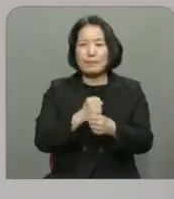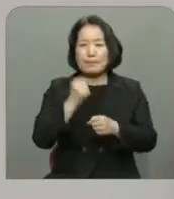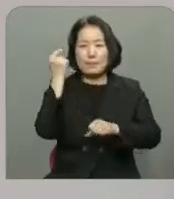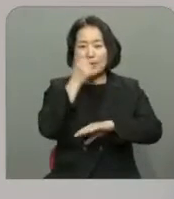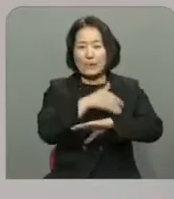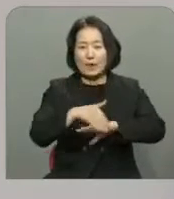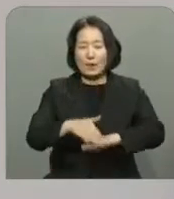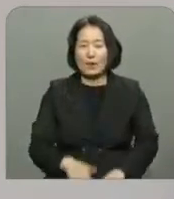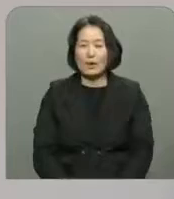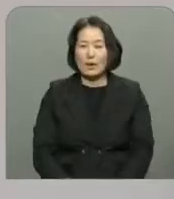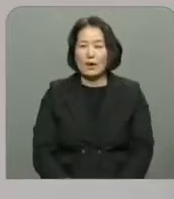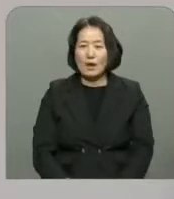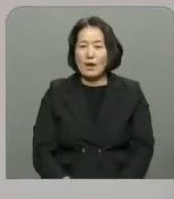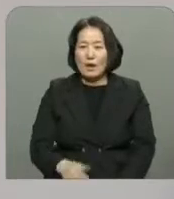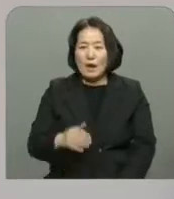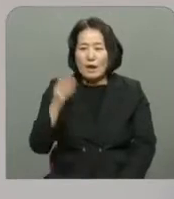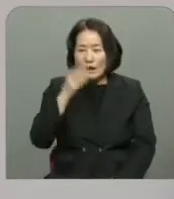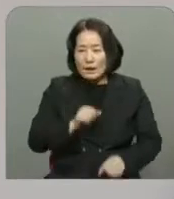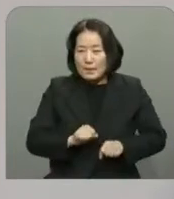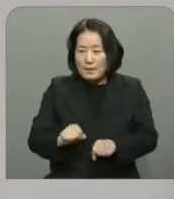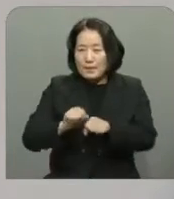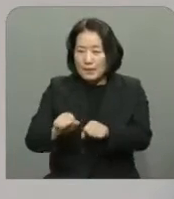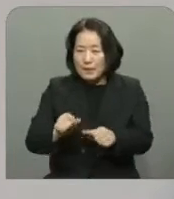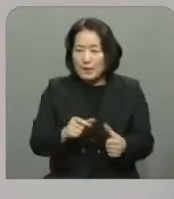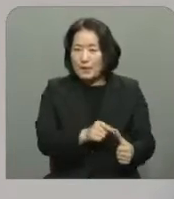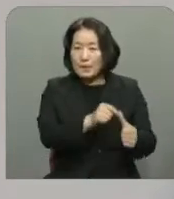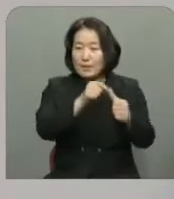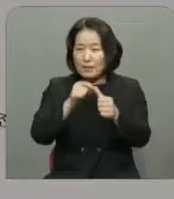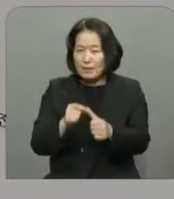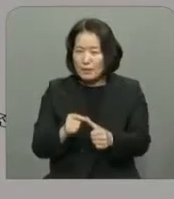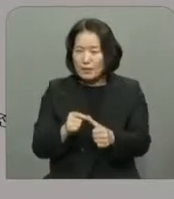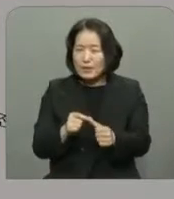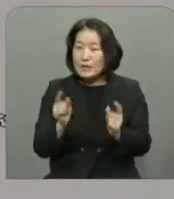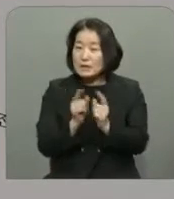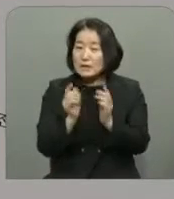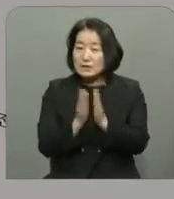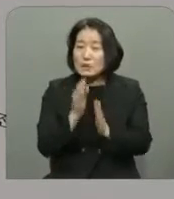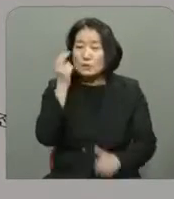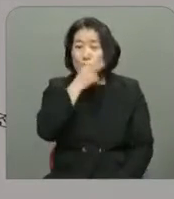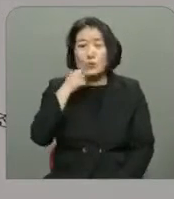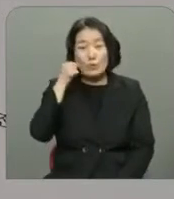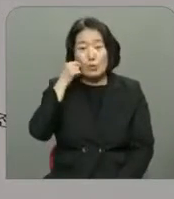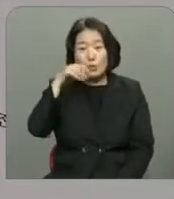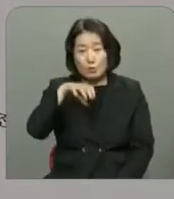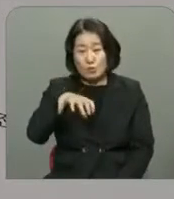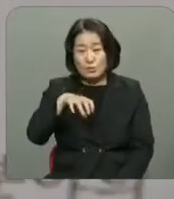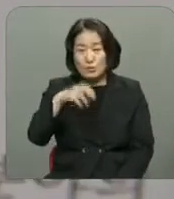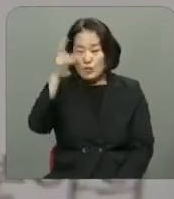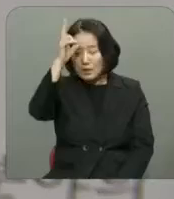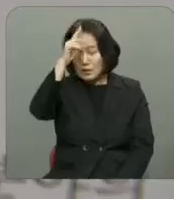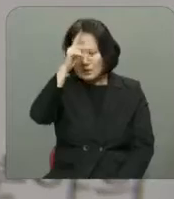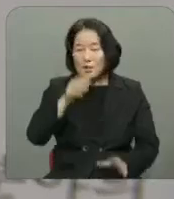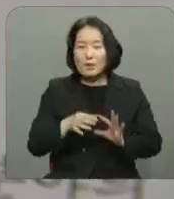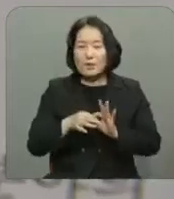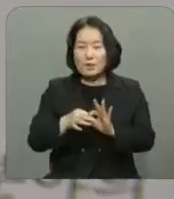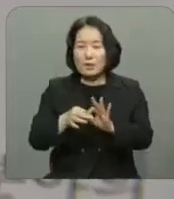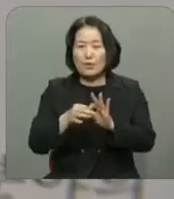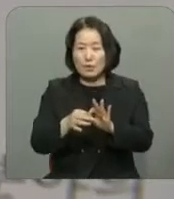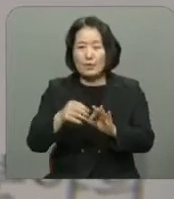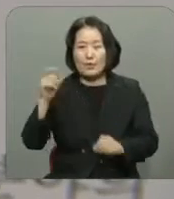최근 불거진 환경관리 온 채용비리 의혹 등 직접적인 조사가 어려운 사안에 대해서는 수사기관과 풍조를